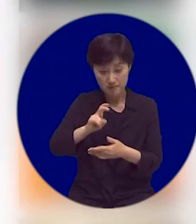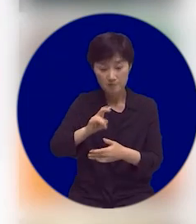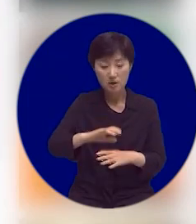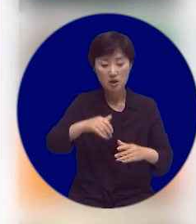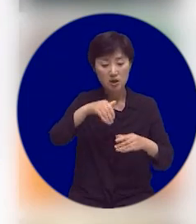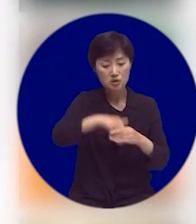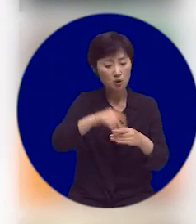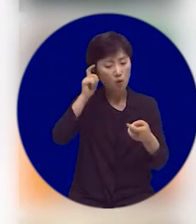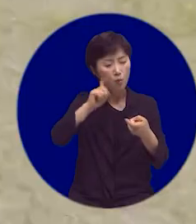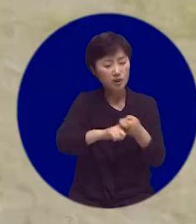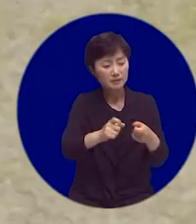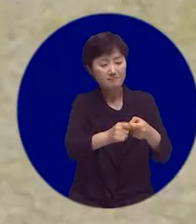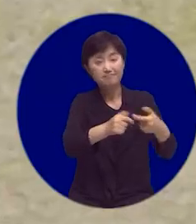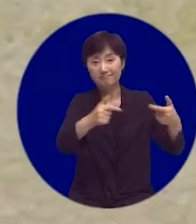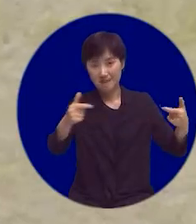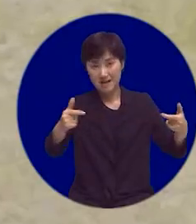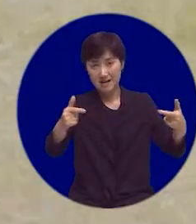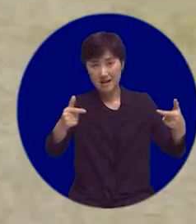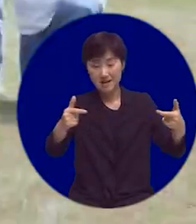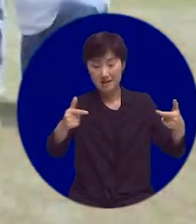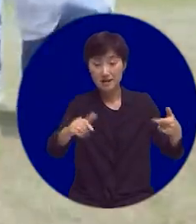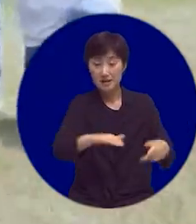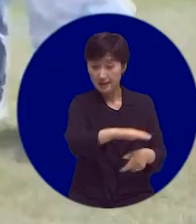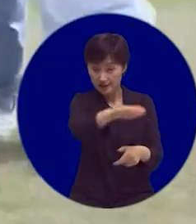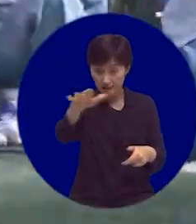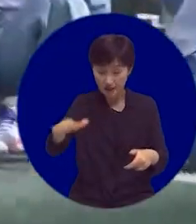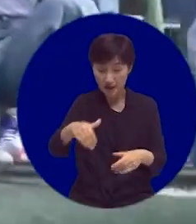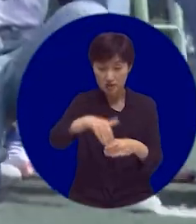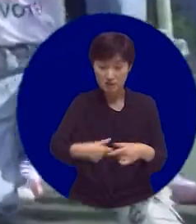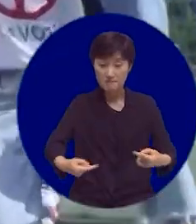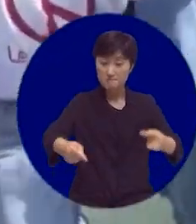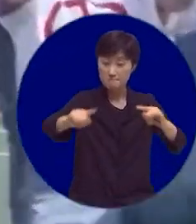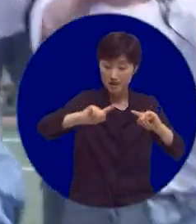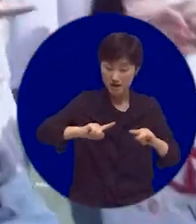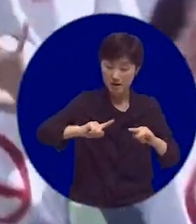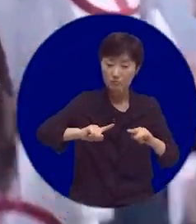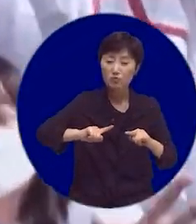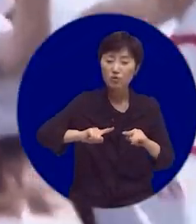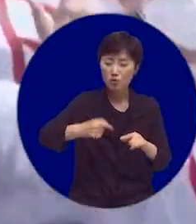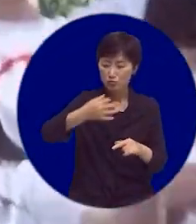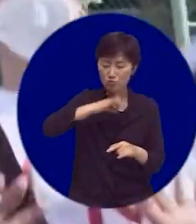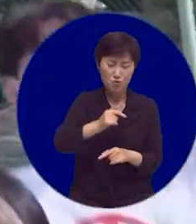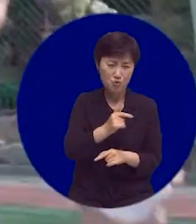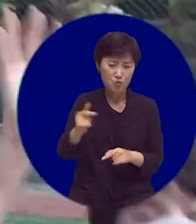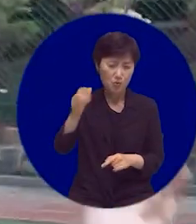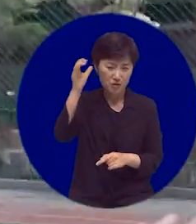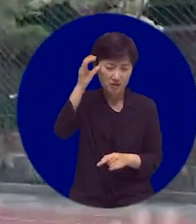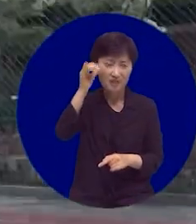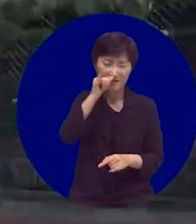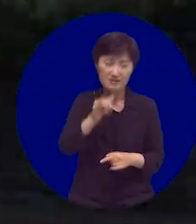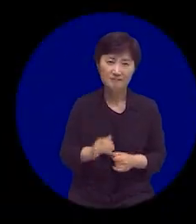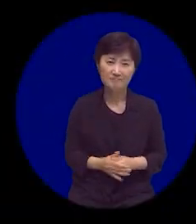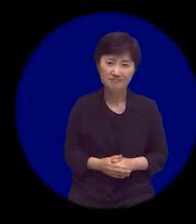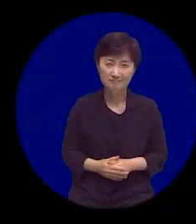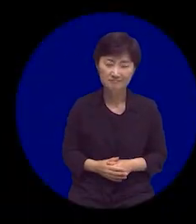유권자의 관심을 높이고 다 함께 선거에 참여하는 분위기 확산에 큰 역할을 할 것을 기대한다고